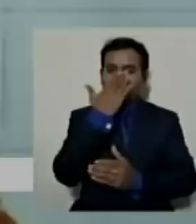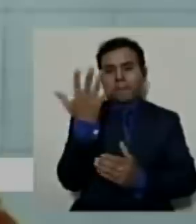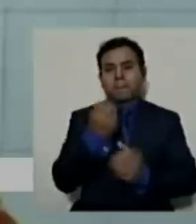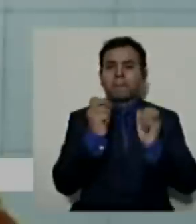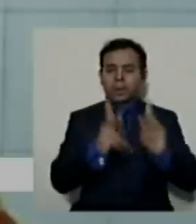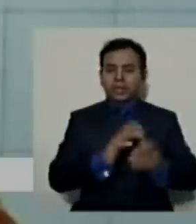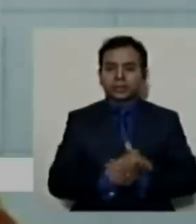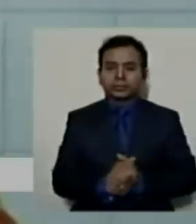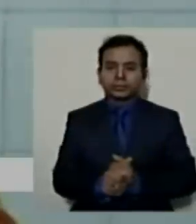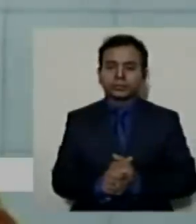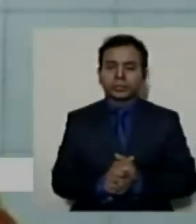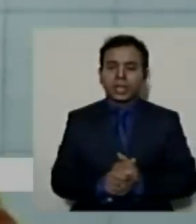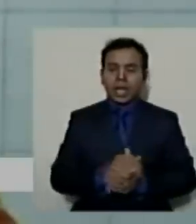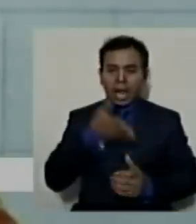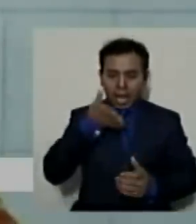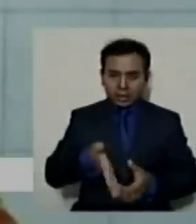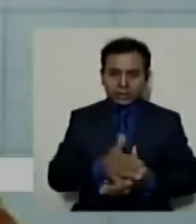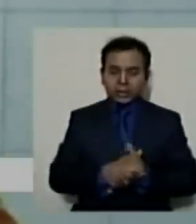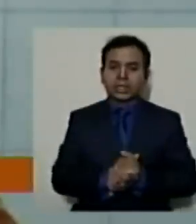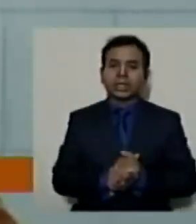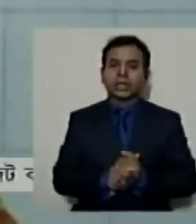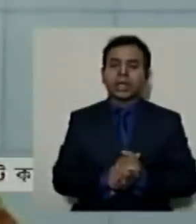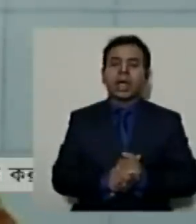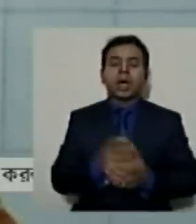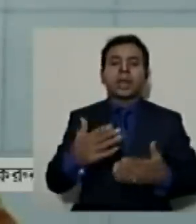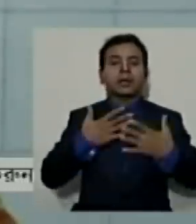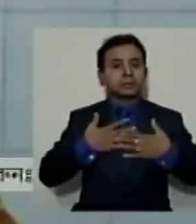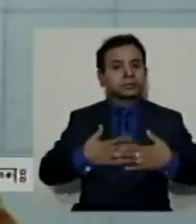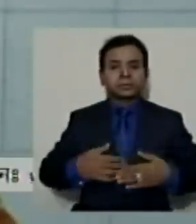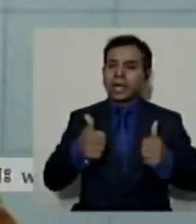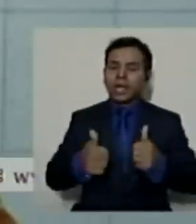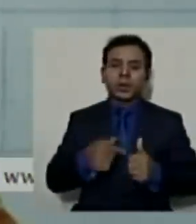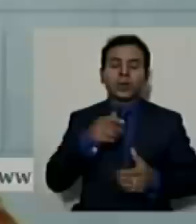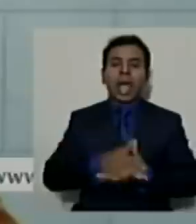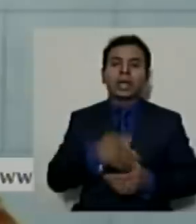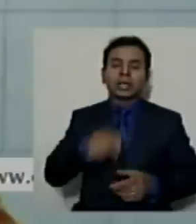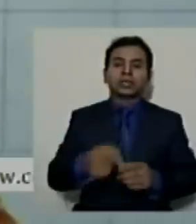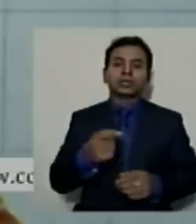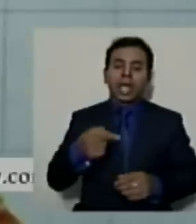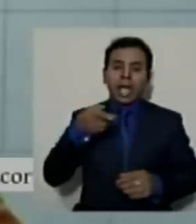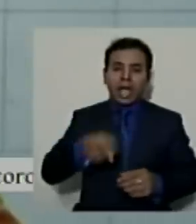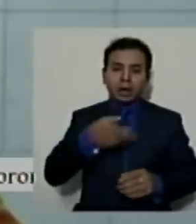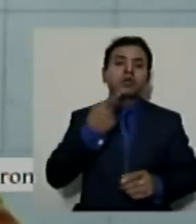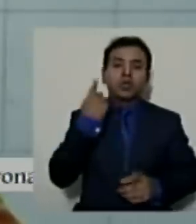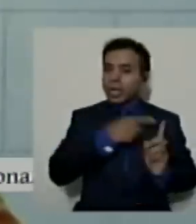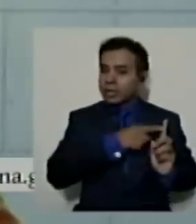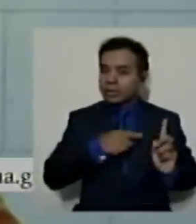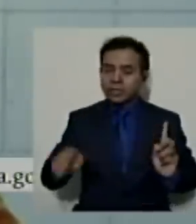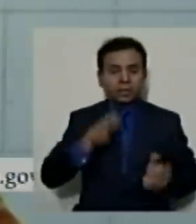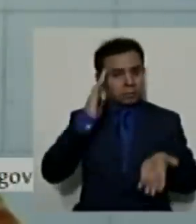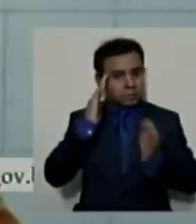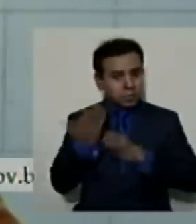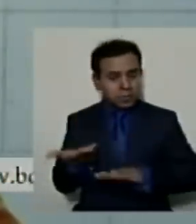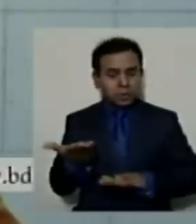আশার আলো দেখছি যে আমাদের মৃত্যু সংখ্যা কমেছে। আজকে আমাদের 24 ঘন্টায় মৃত্যু 4 জন এবং 4 জনই পুরুষ